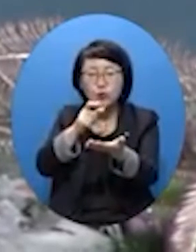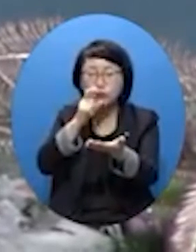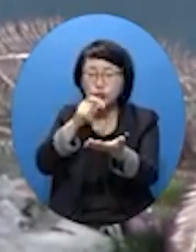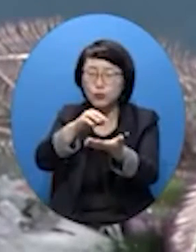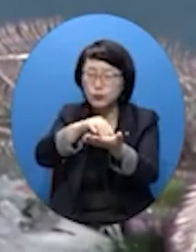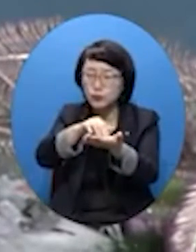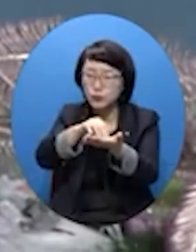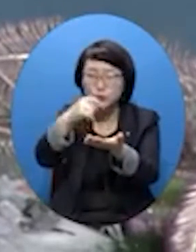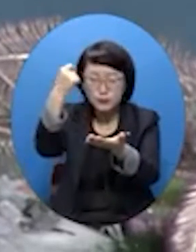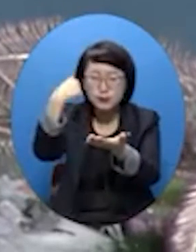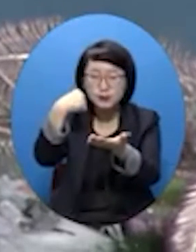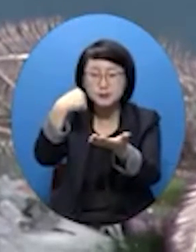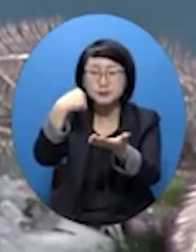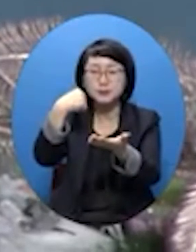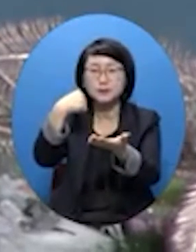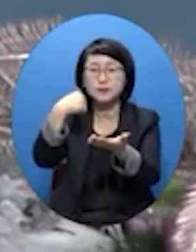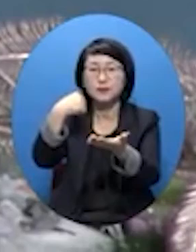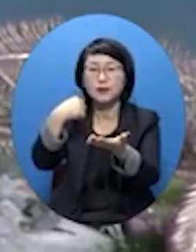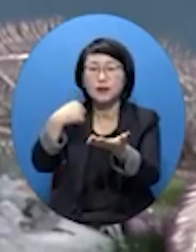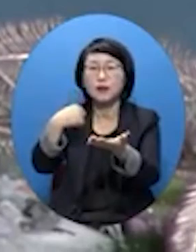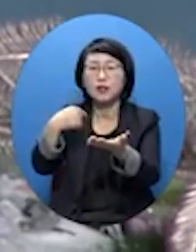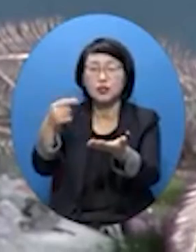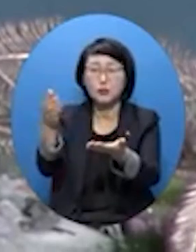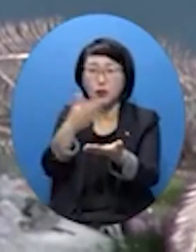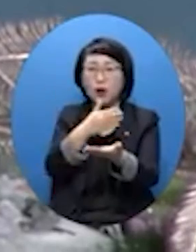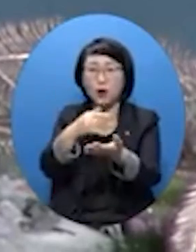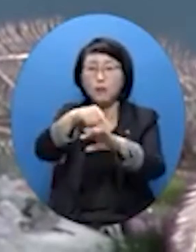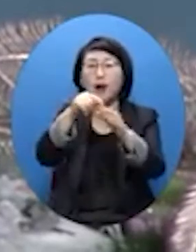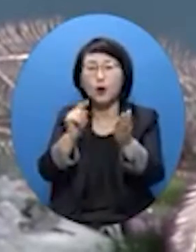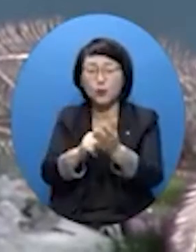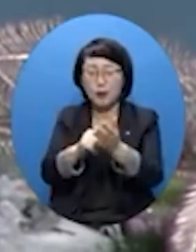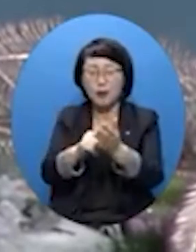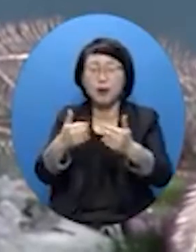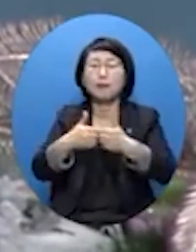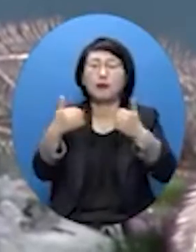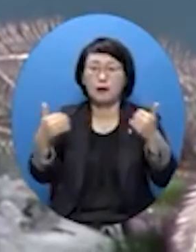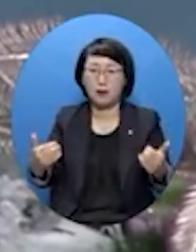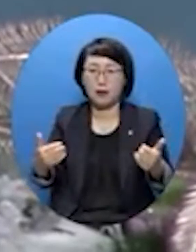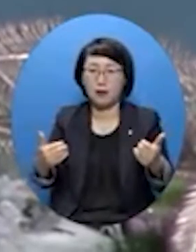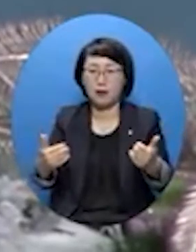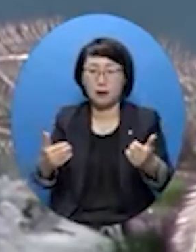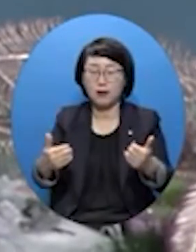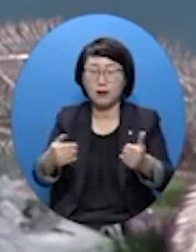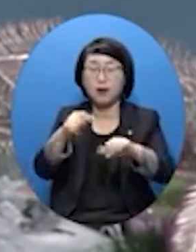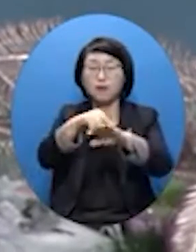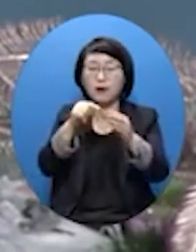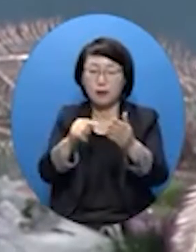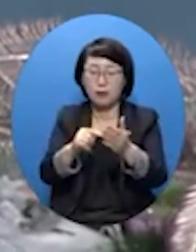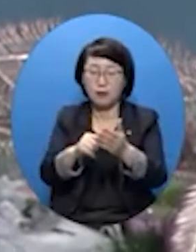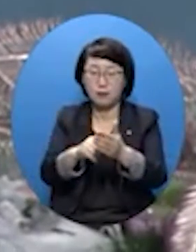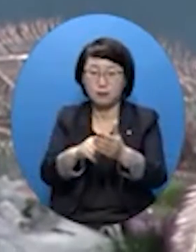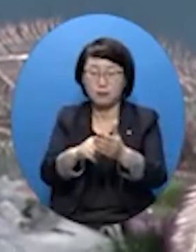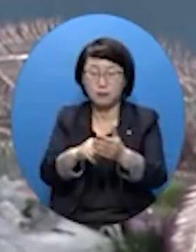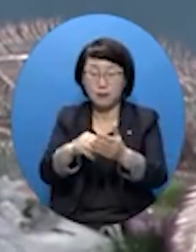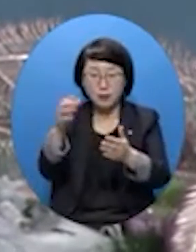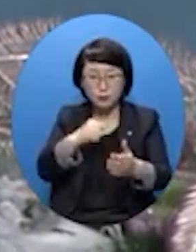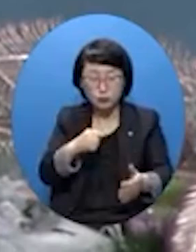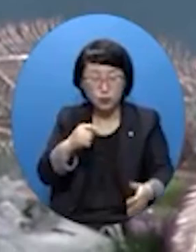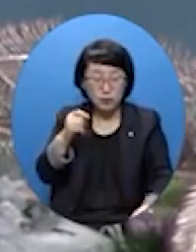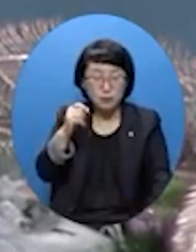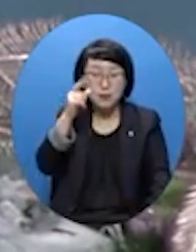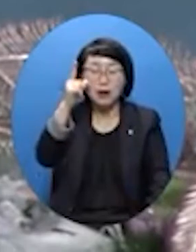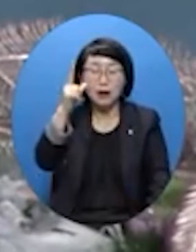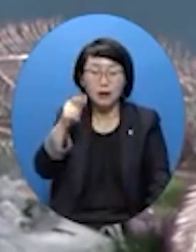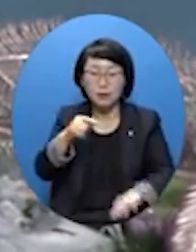액체구나, 이런 느낌이구나. 그때 마음의 눈을 떠서 마음의 눈으로 보기 시작했고 마음의 귀를 열어서 마음의